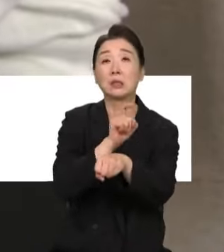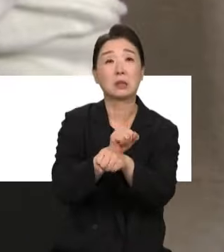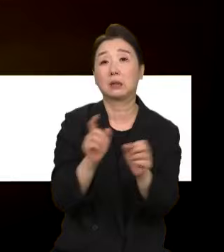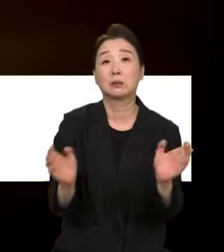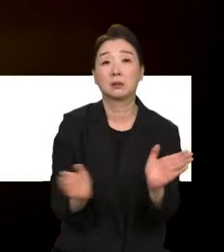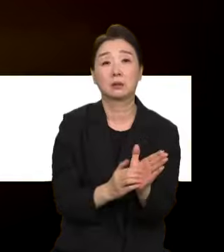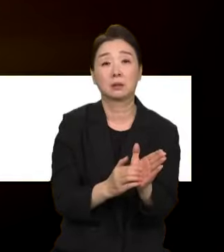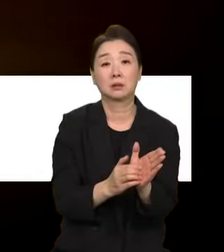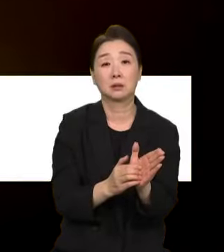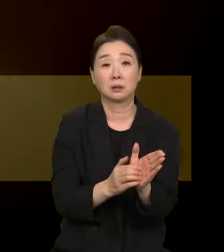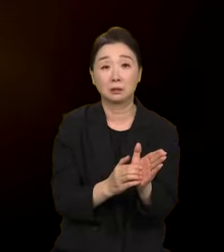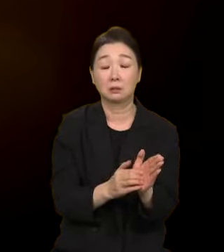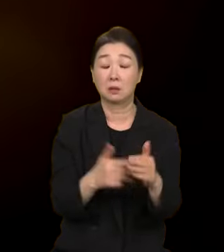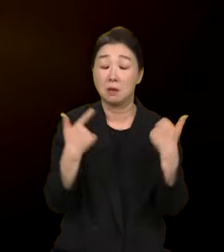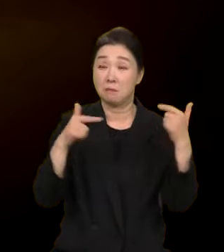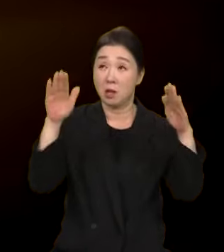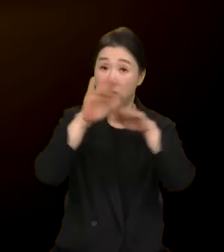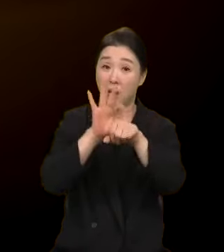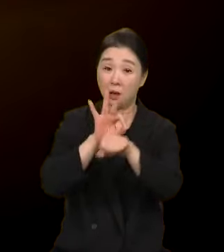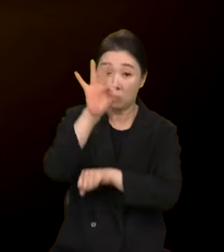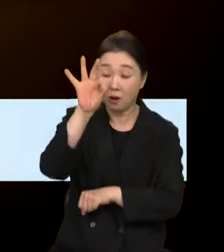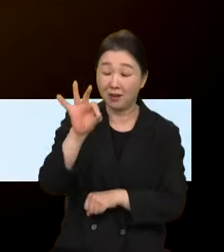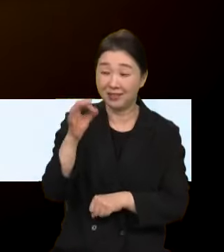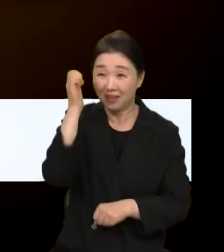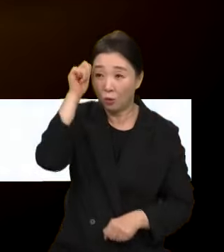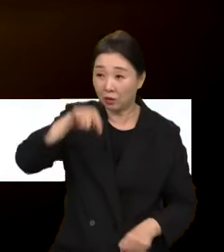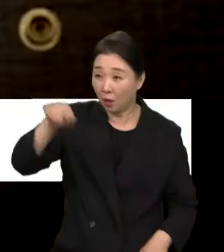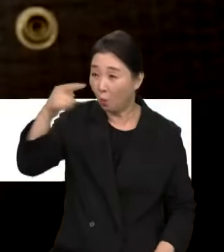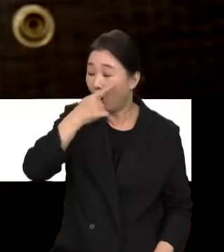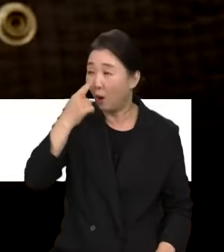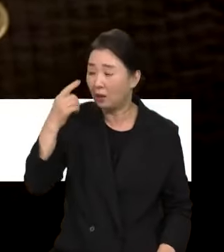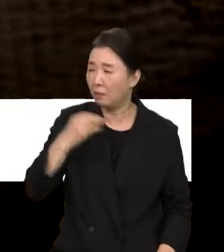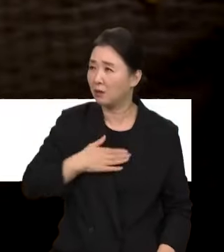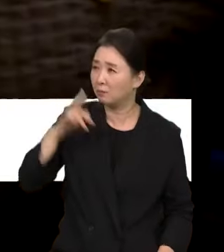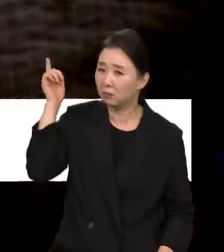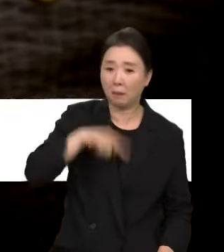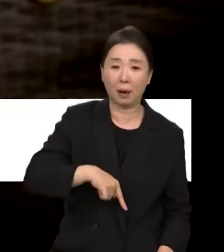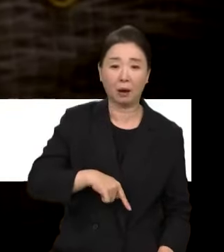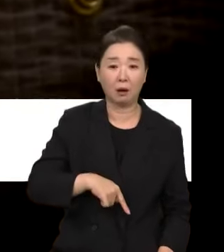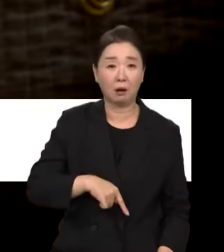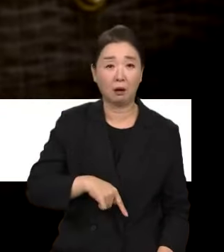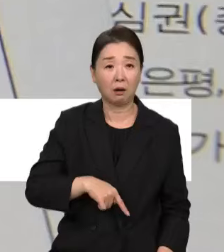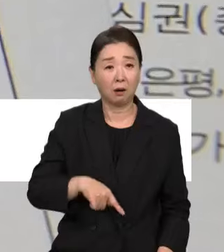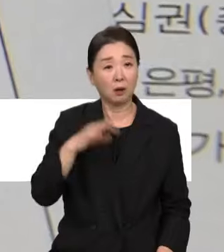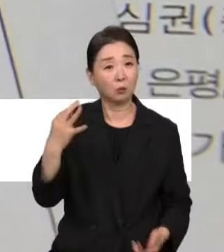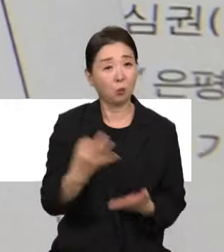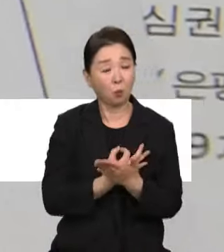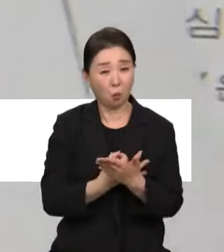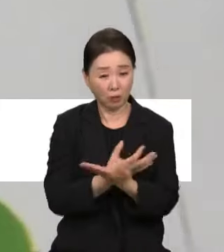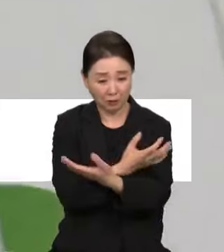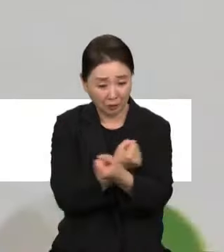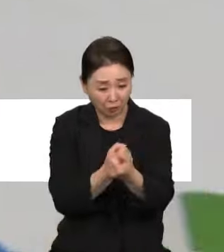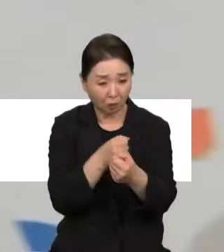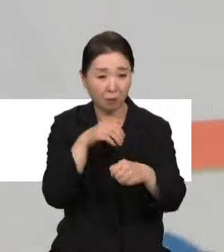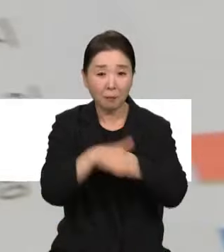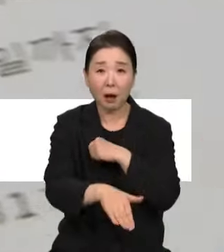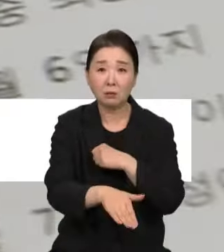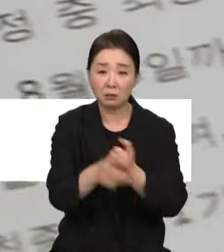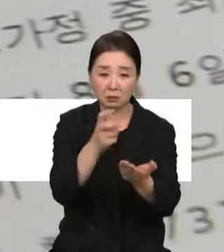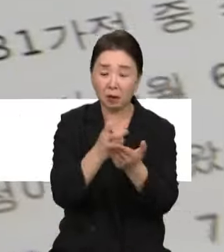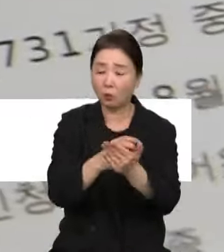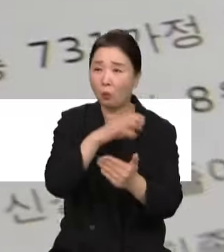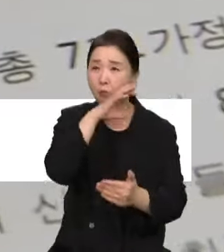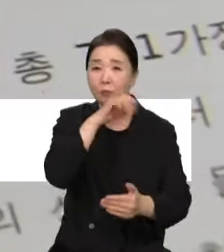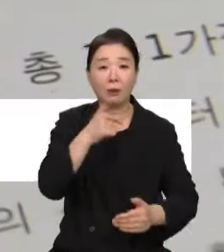9 매일밤 10시 숙소에 왔는지 확인하는게 불쾌하다는 것부터 임금과 근로방식 등 제도 자체에 대한